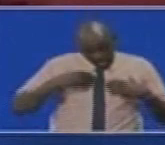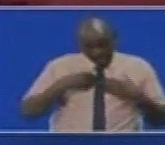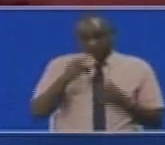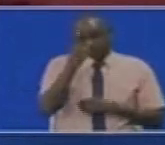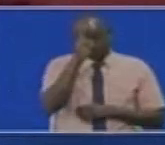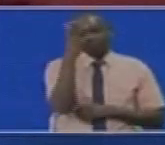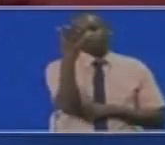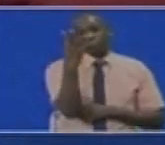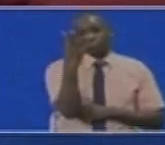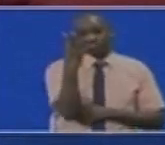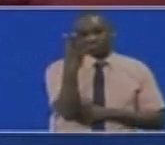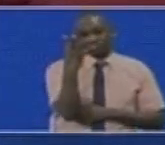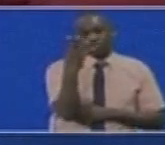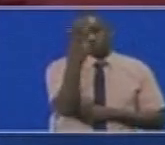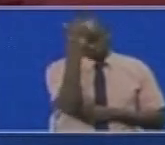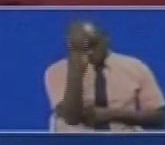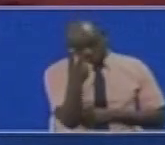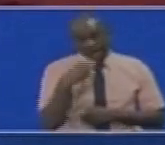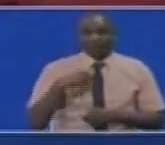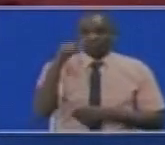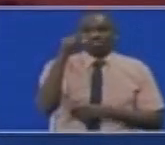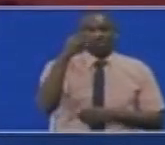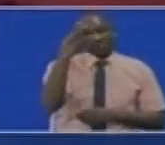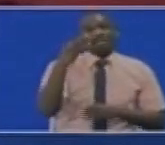wanne, wawili wana maG3,